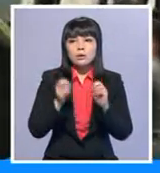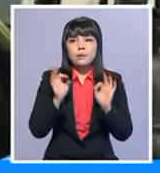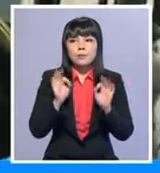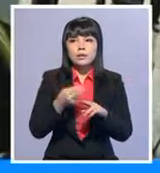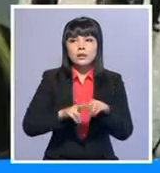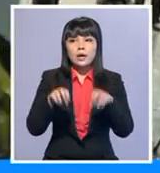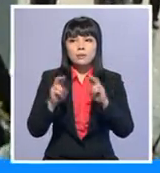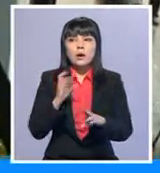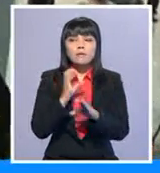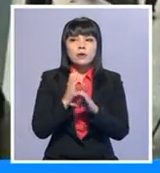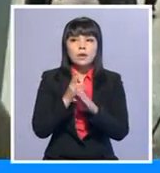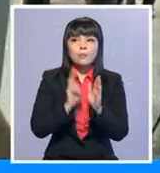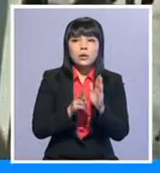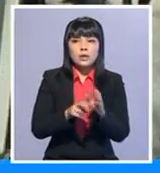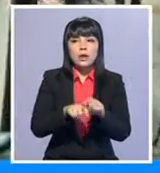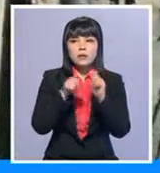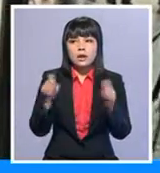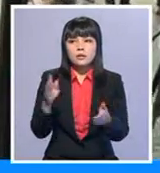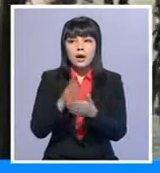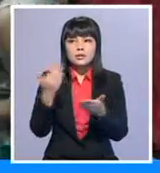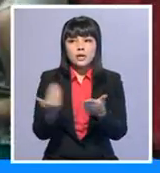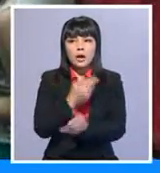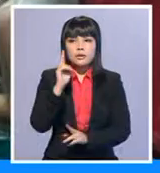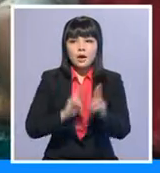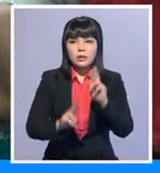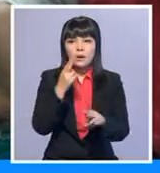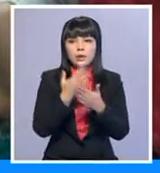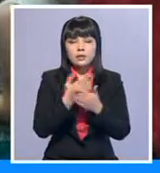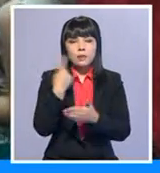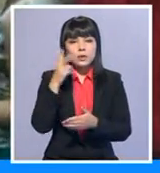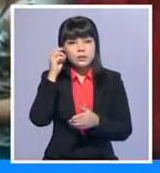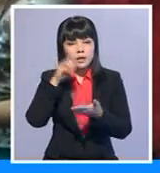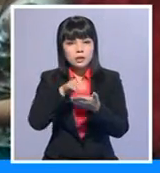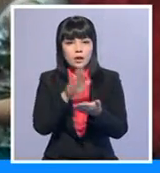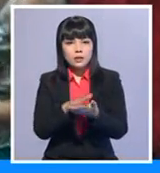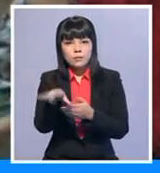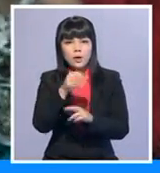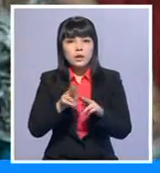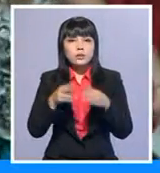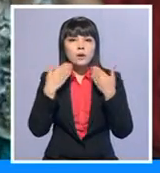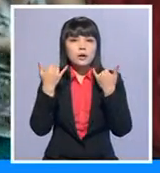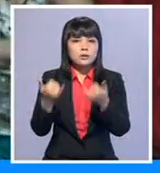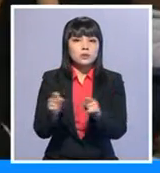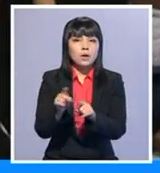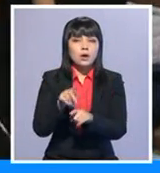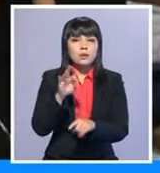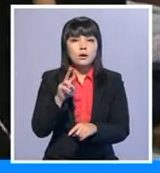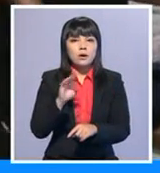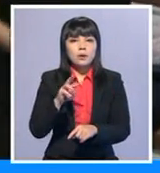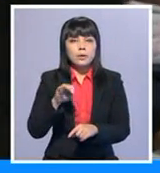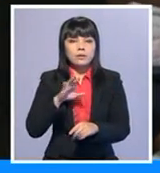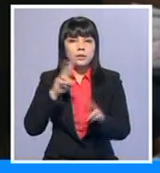арнайы вагондар шығару туралы шешім қабылдады. Жаңа ереже тамыздың бірінде күшіне енген. Іс жүзінде бәрі оп-оңай. Кәдімгі локомотивке